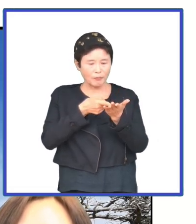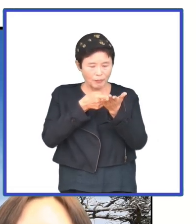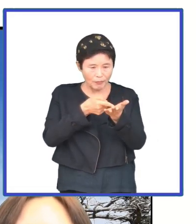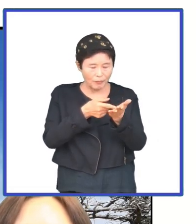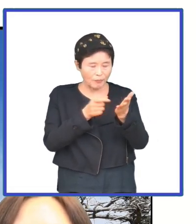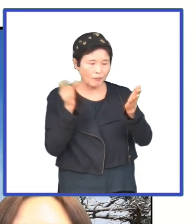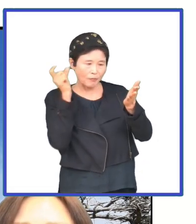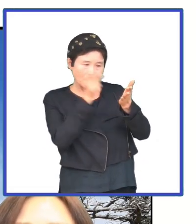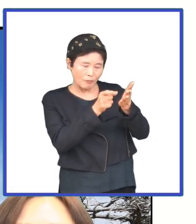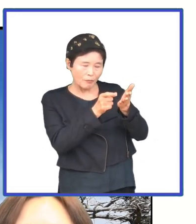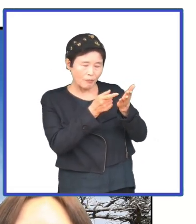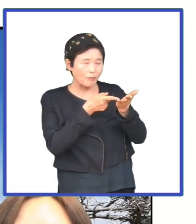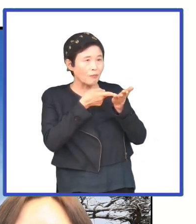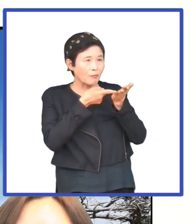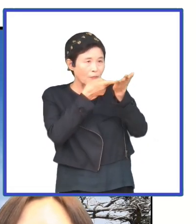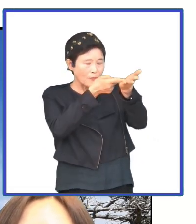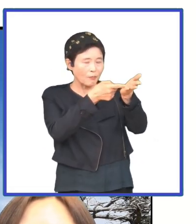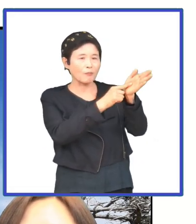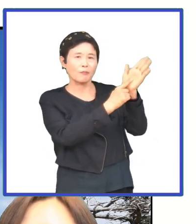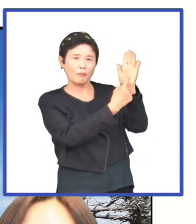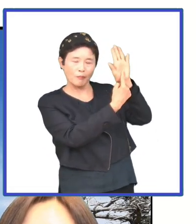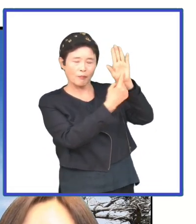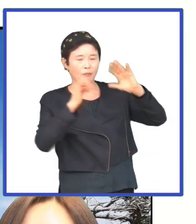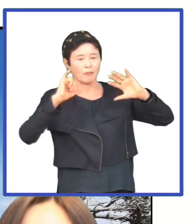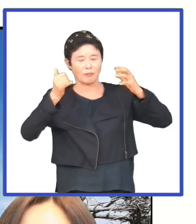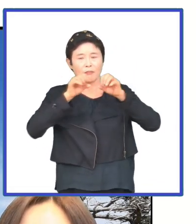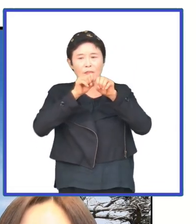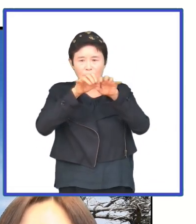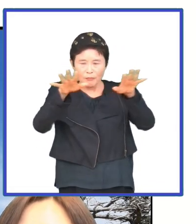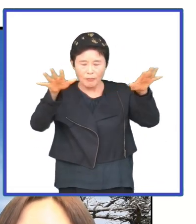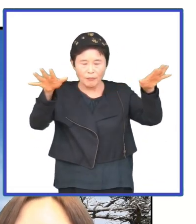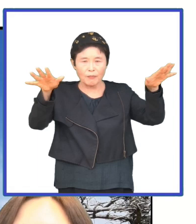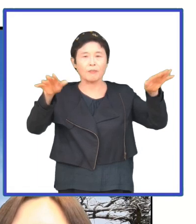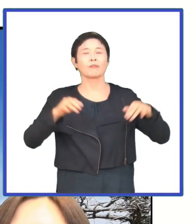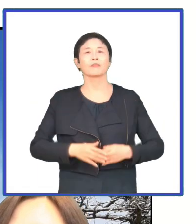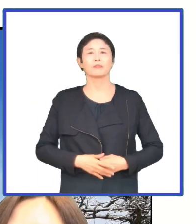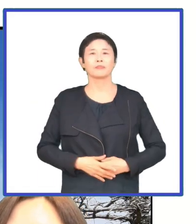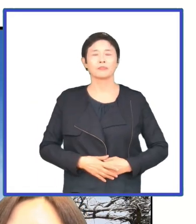코리아나로 보고하면서 전 세계에 알려졌다고 해요.